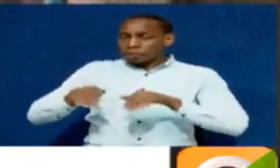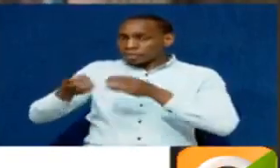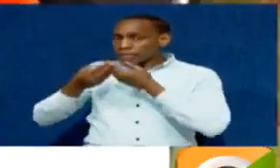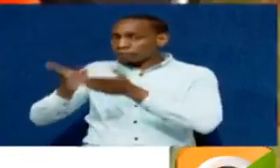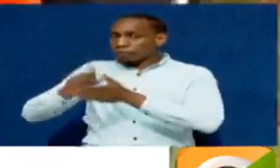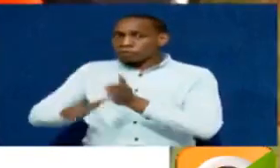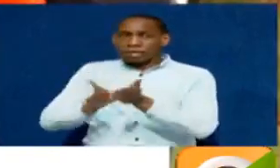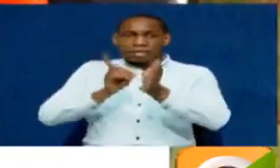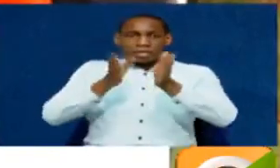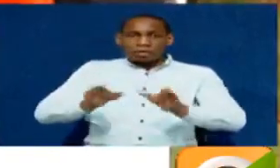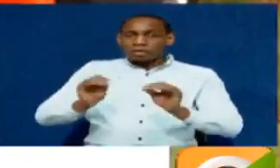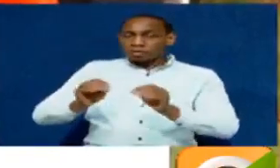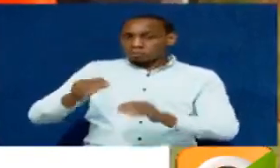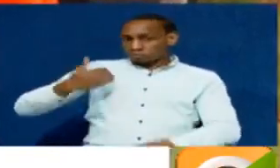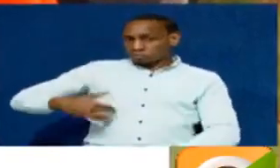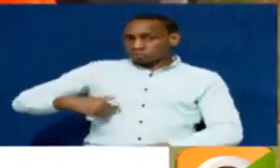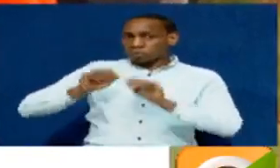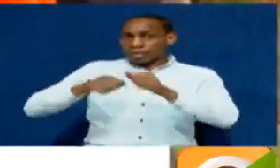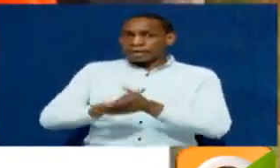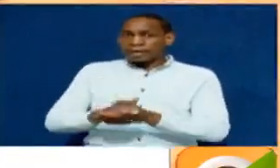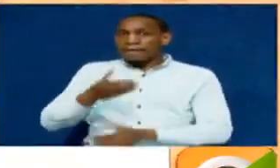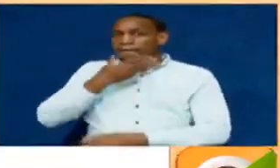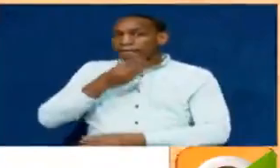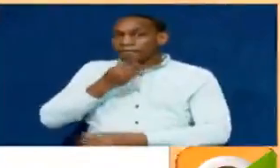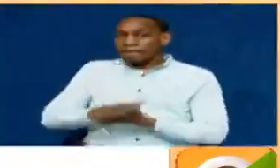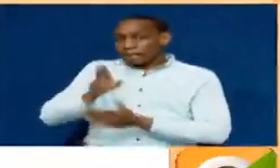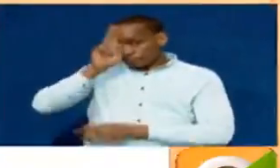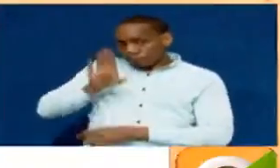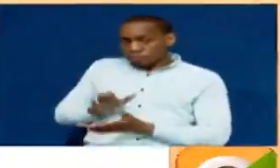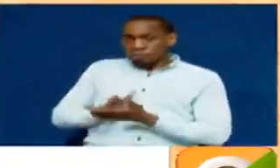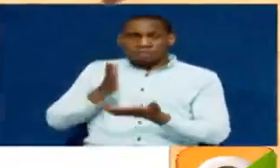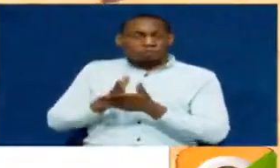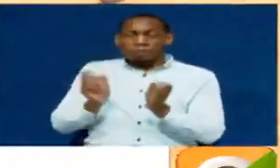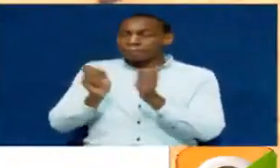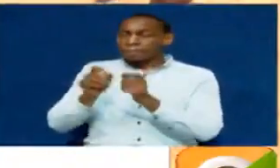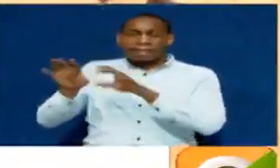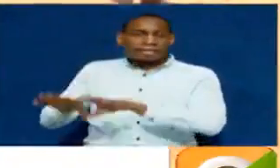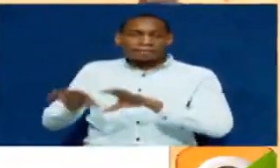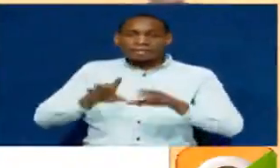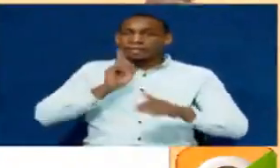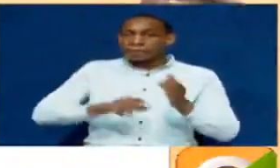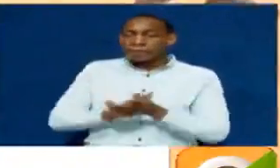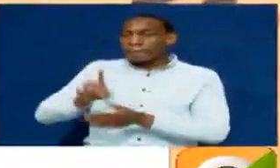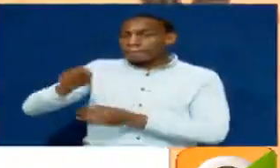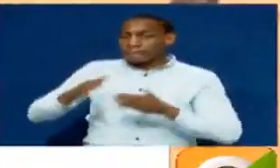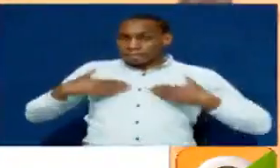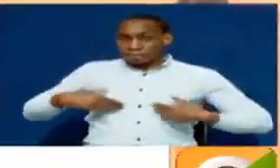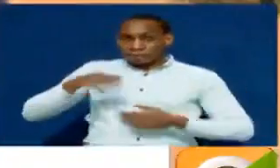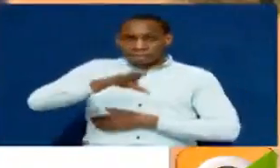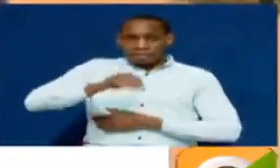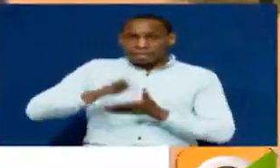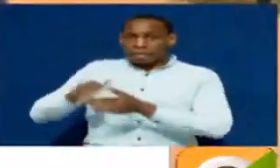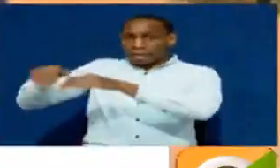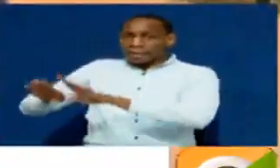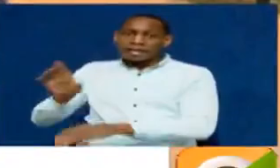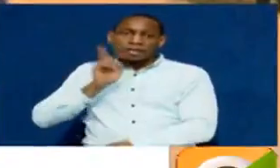wakaarifiwa kuwa hakuna daktari wa upasuaji. Babake Kangogo, aliyeshindwa kujizuia kwa uchungu, anasema lazima apewe mwili wa mwanawe